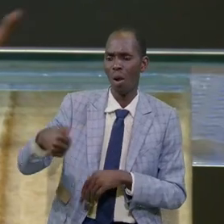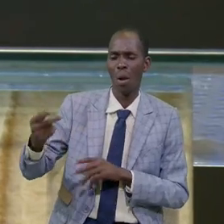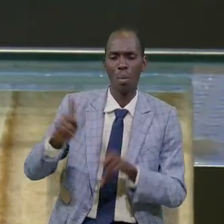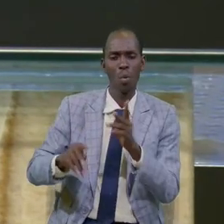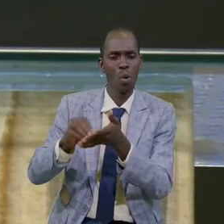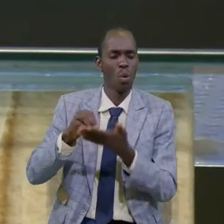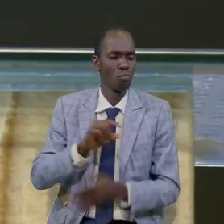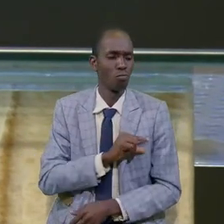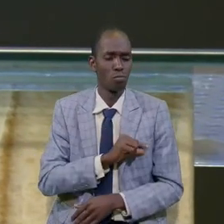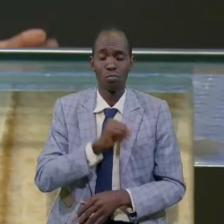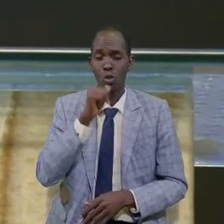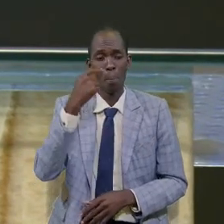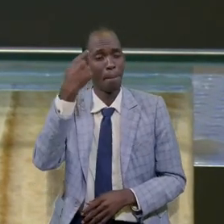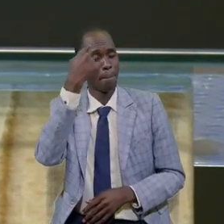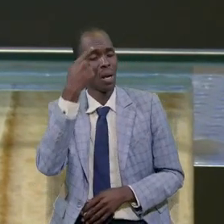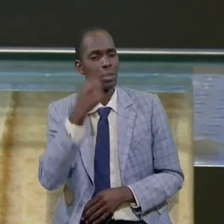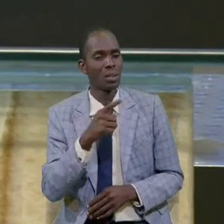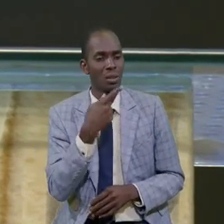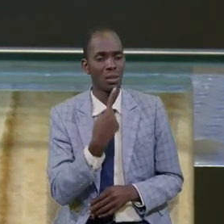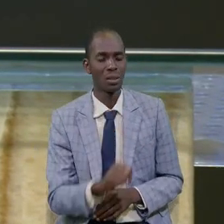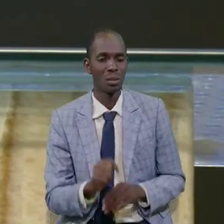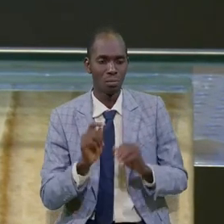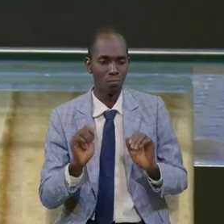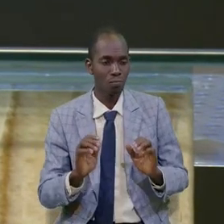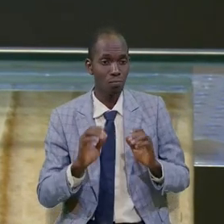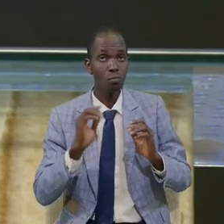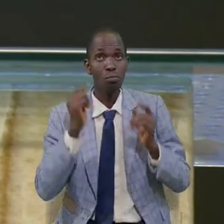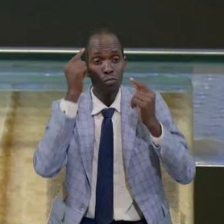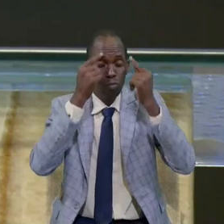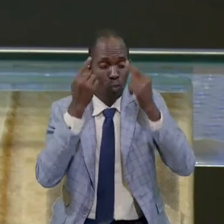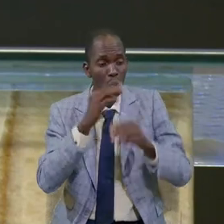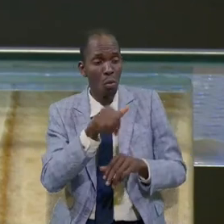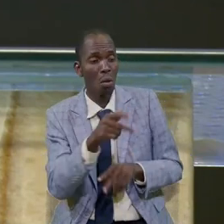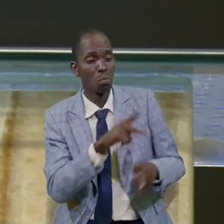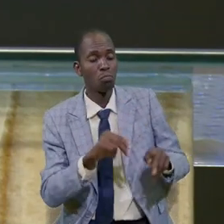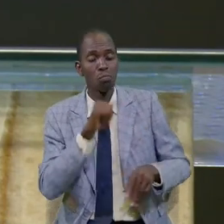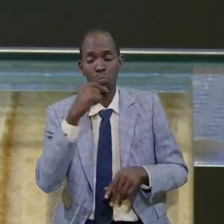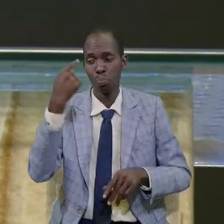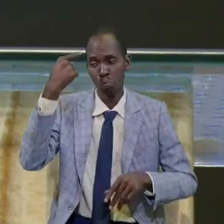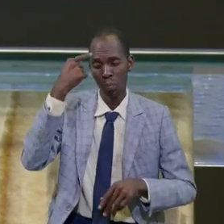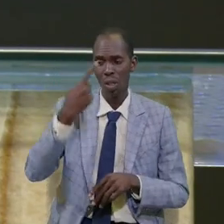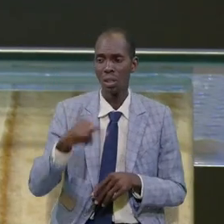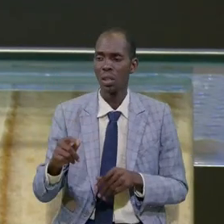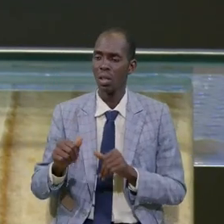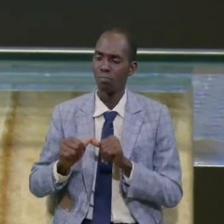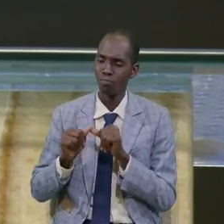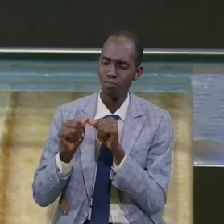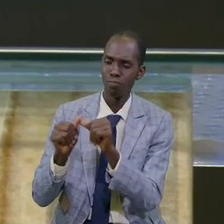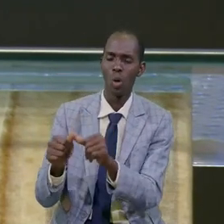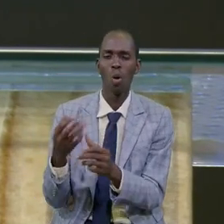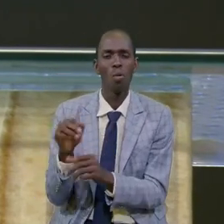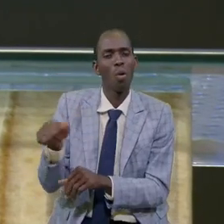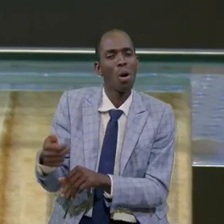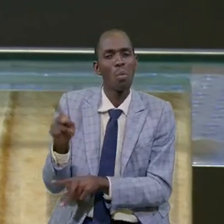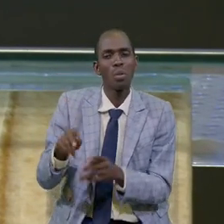autres, sans considérer la consécration des autres, sans considérer la constance des